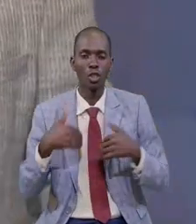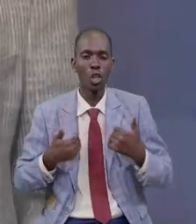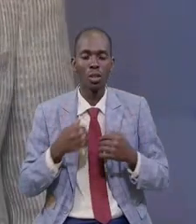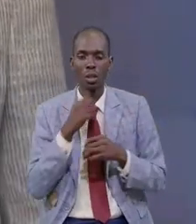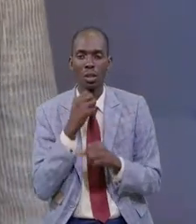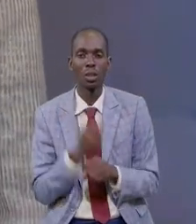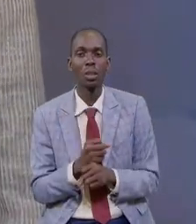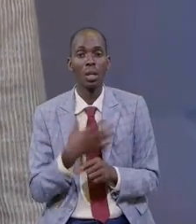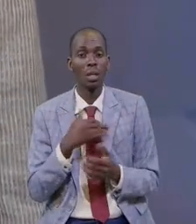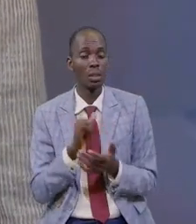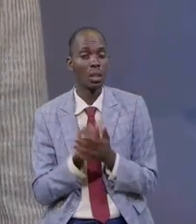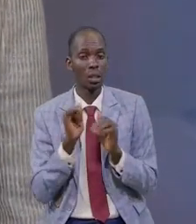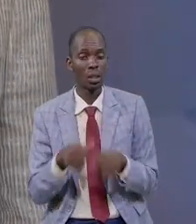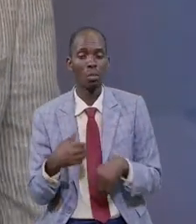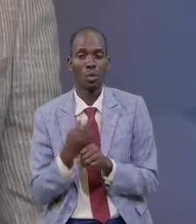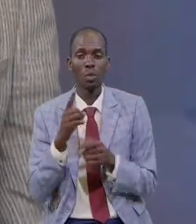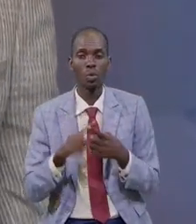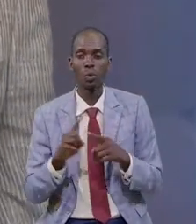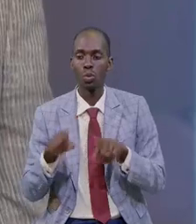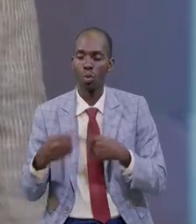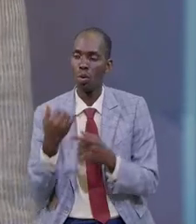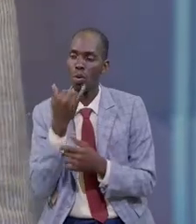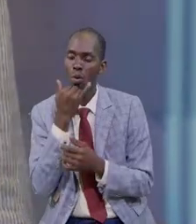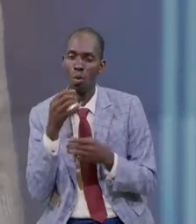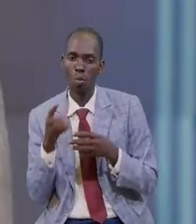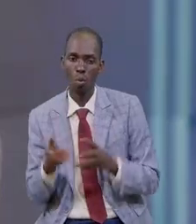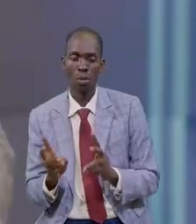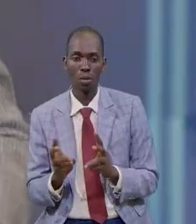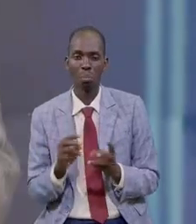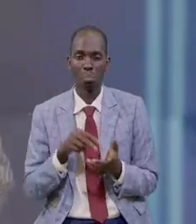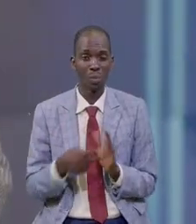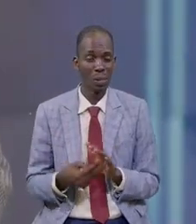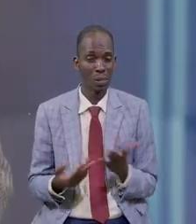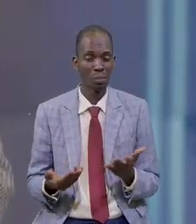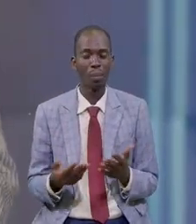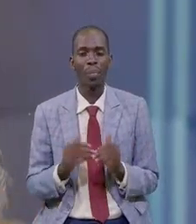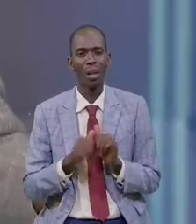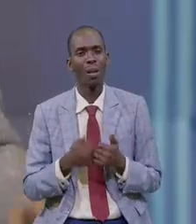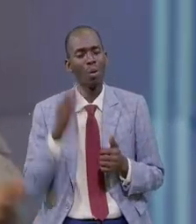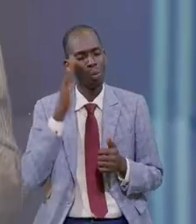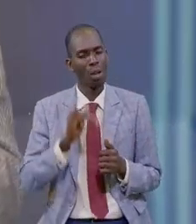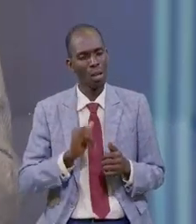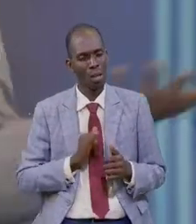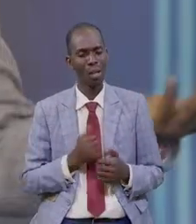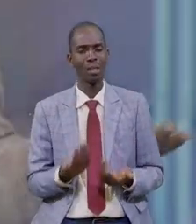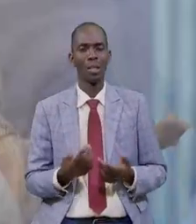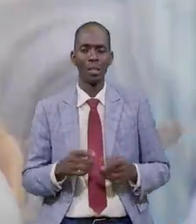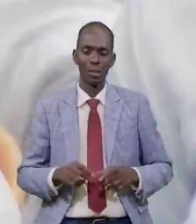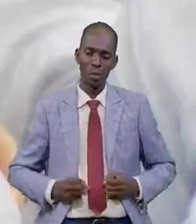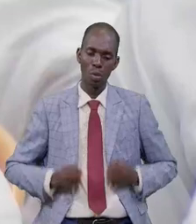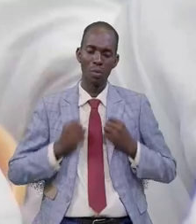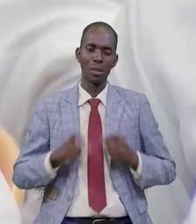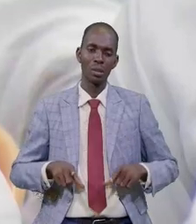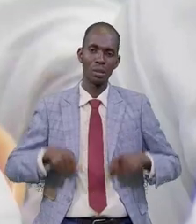pour pousser la personne sur le chemin de la corruption normalement comment survivre le mari est